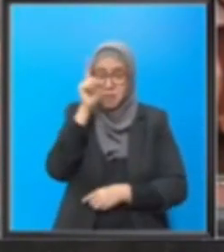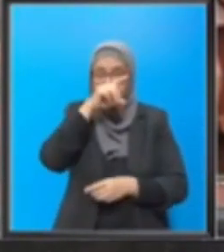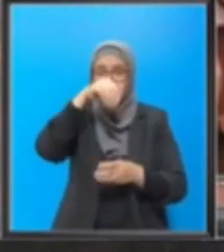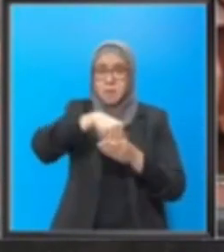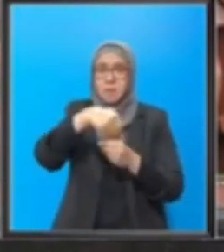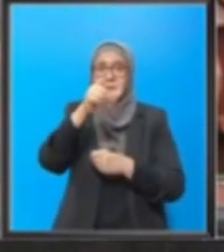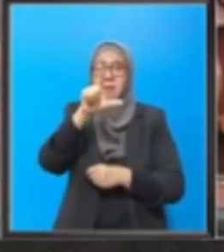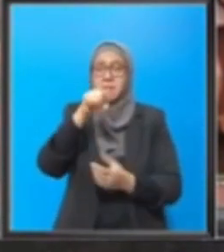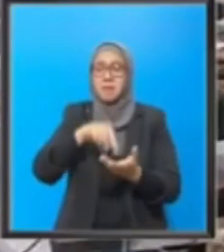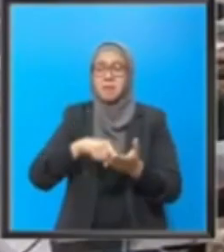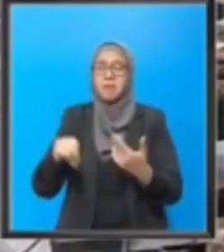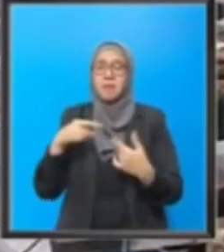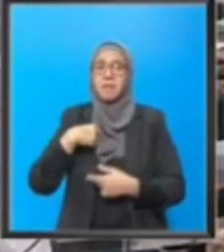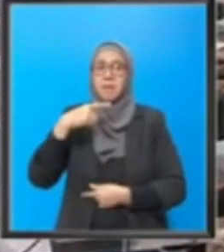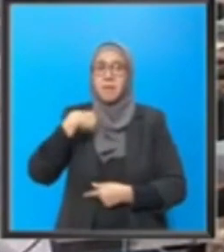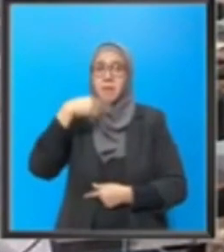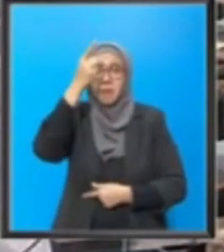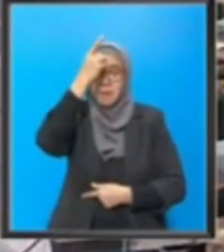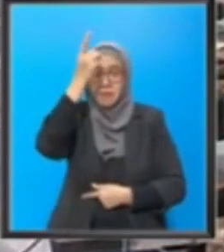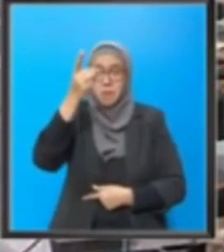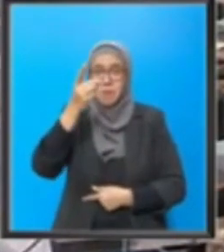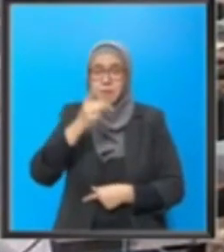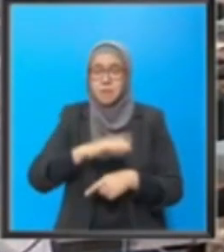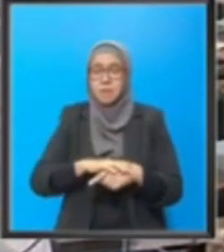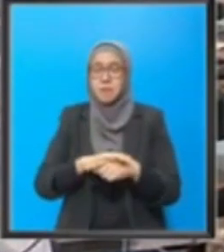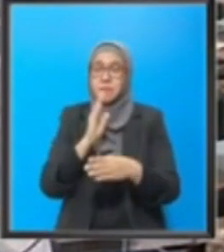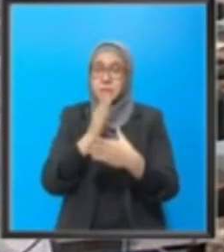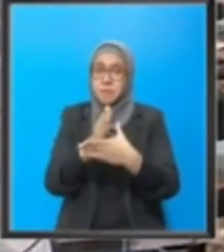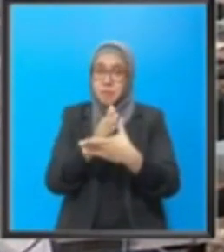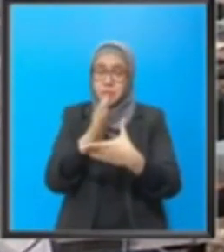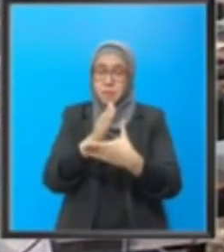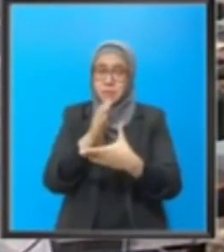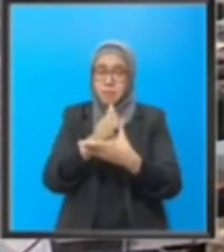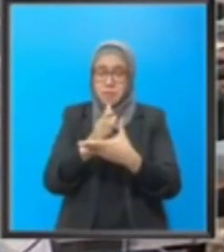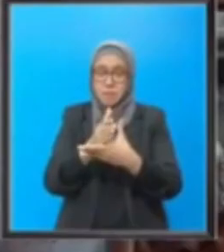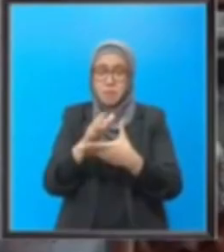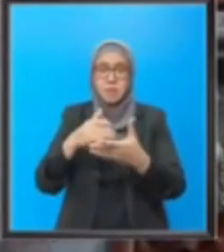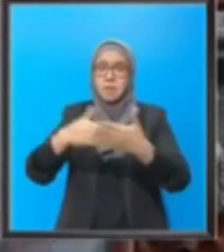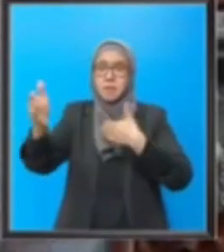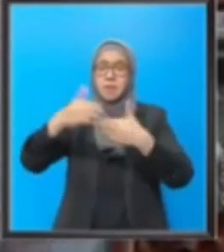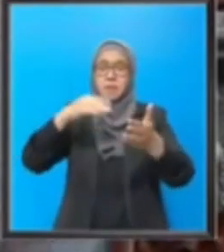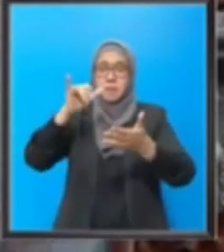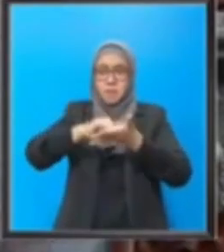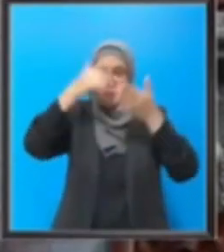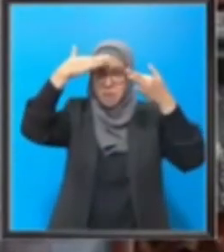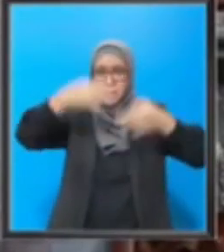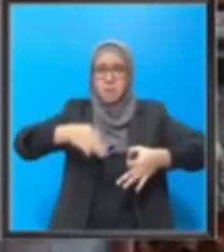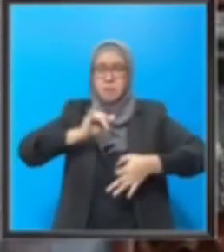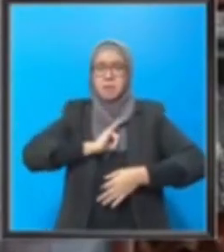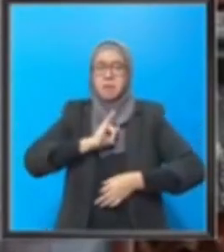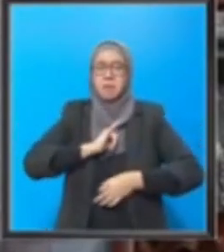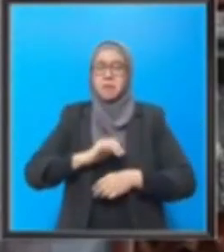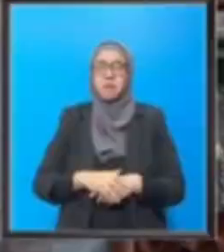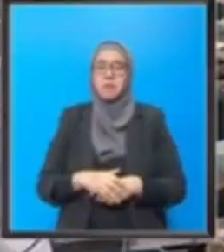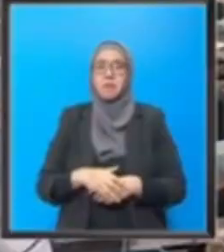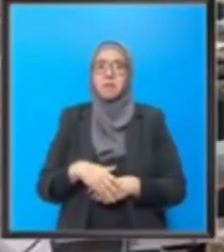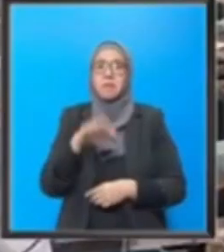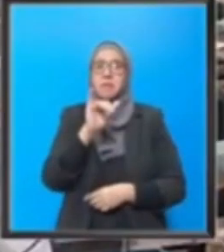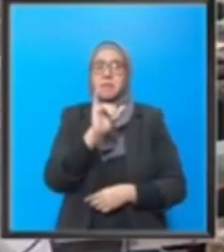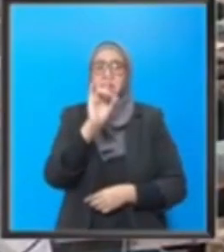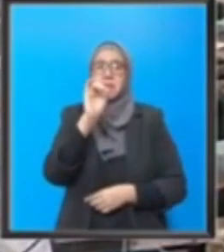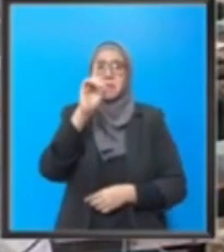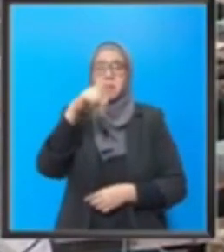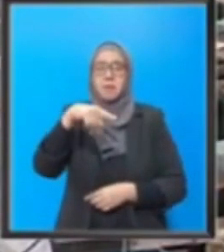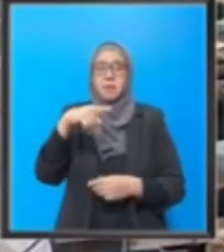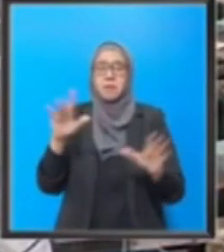status keren yang diketuai atau speaker sini ke Vena Oleh karena itu keputusan saya lah ya atau Serikat ini betul saya nelpon